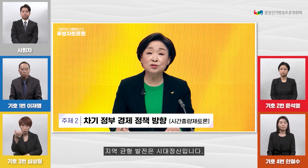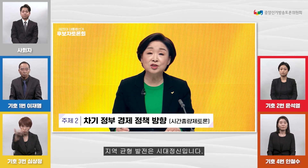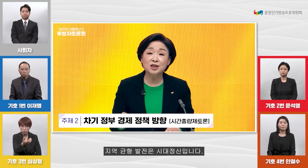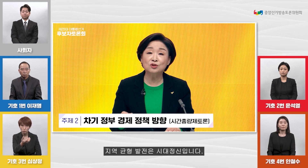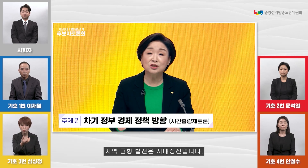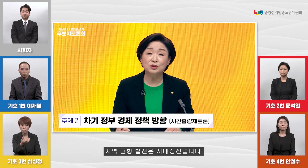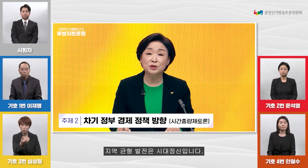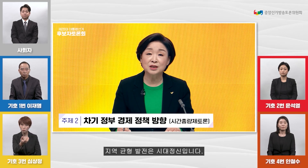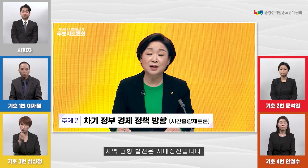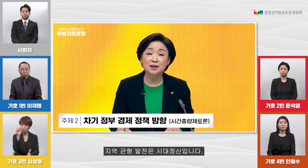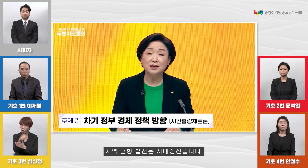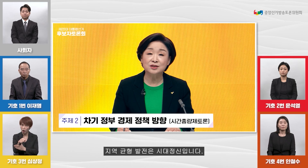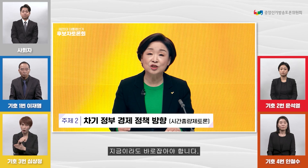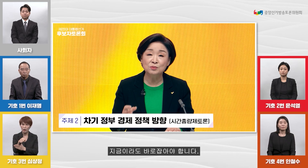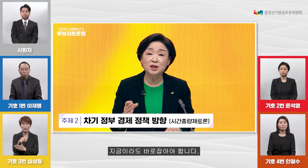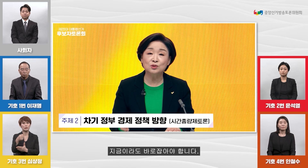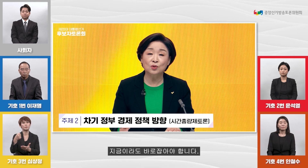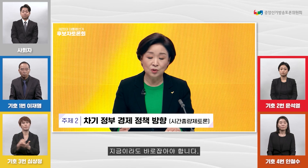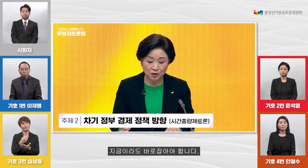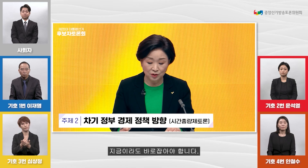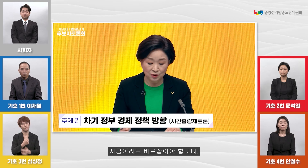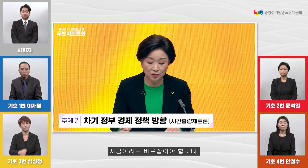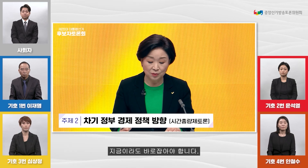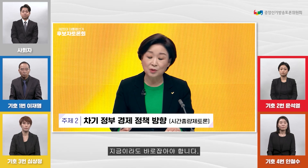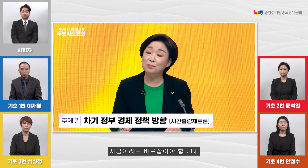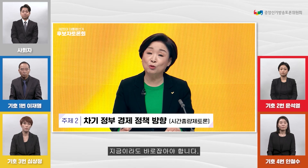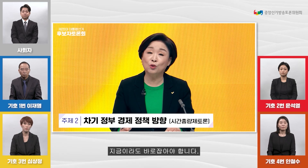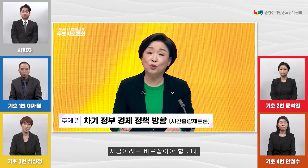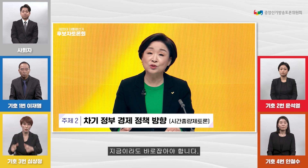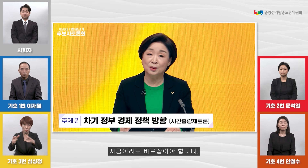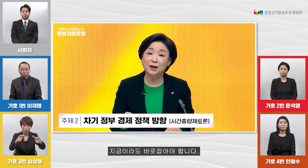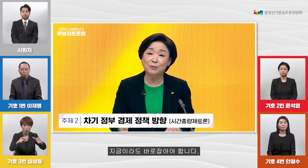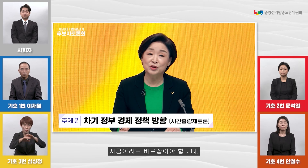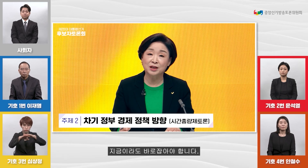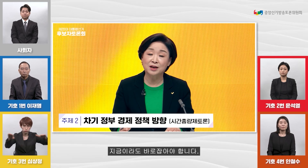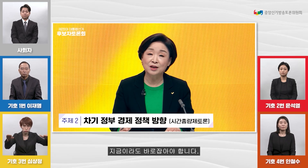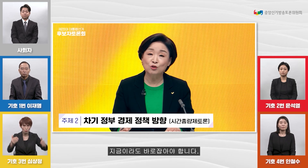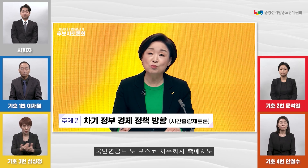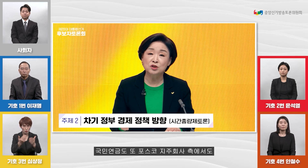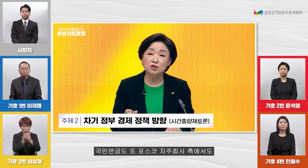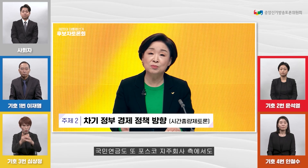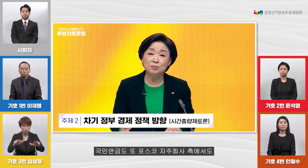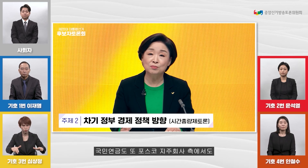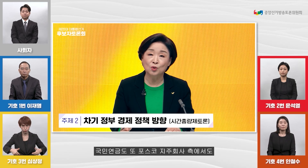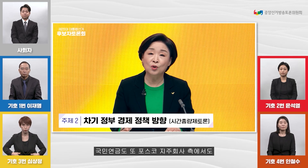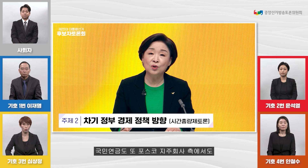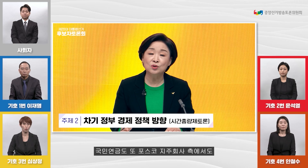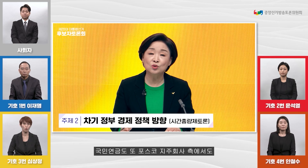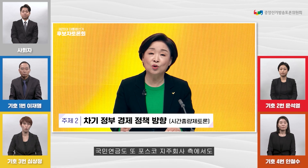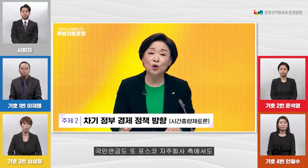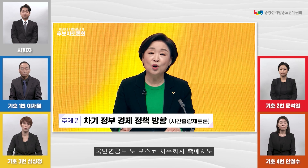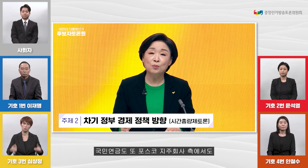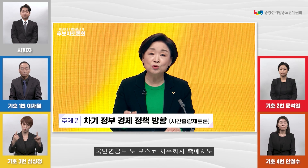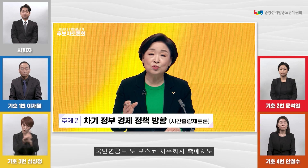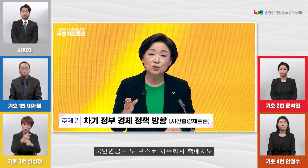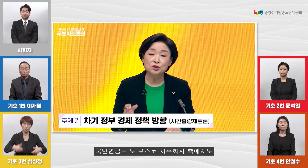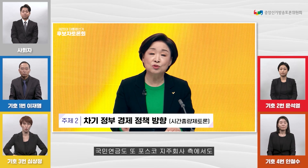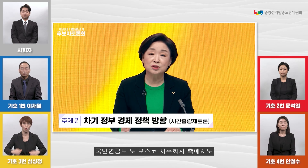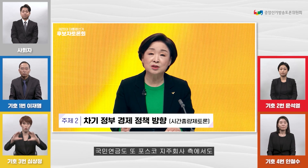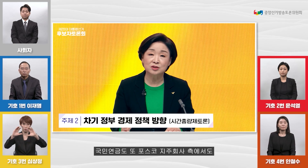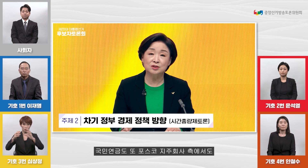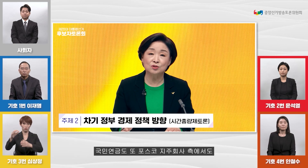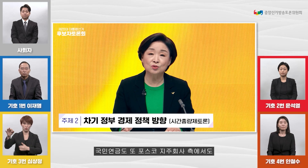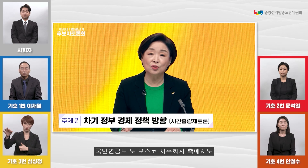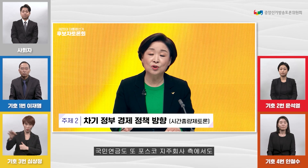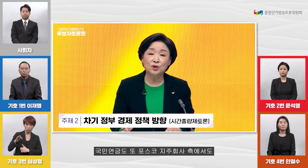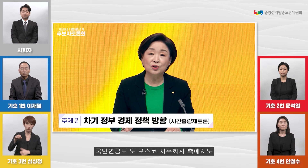지역균형 발전은 시대 정신입니다. 지금이라도 바로 잡아야 합니다. 국민연금도 또 포스코